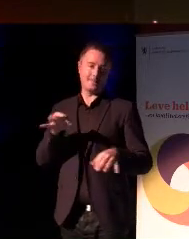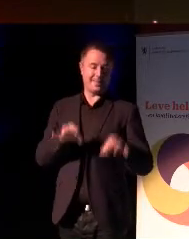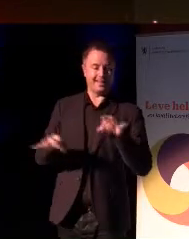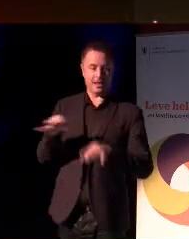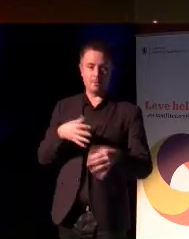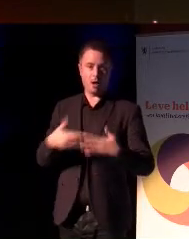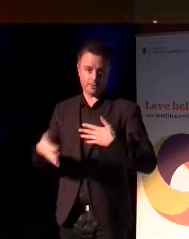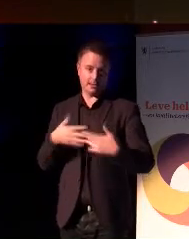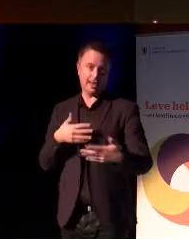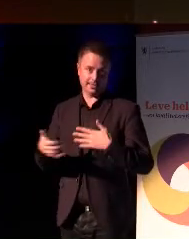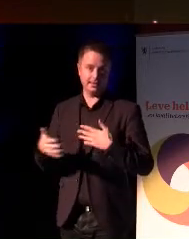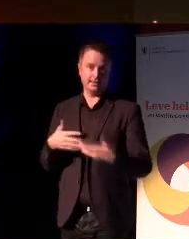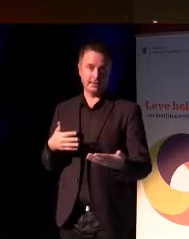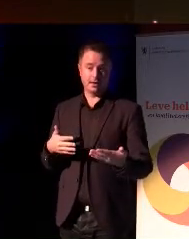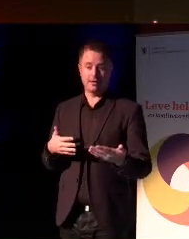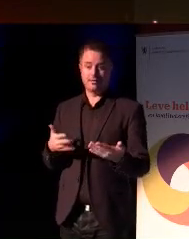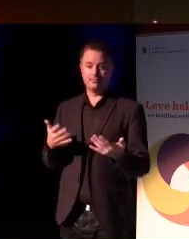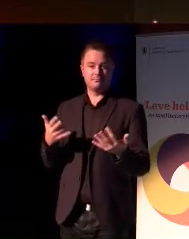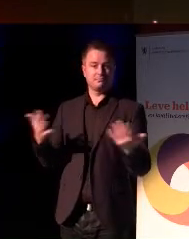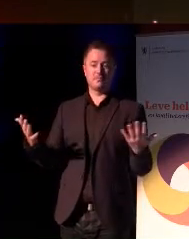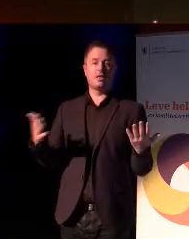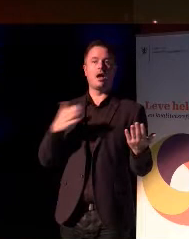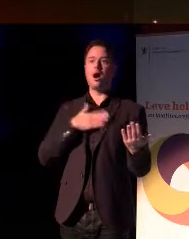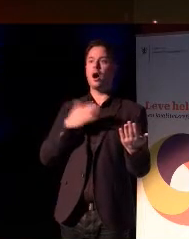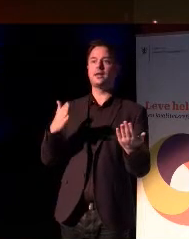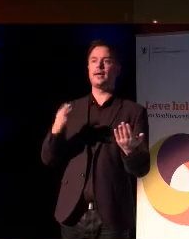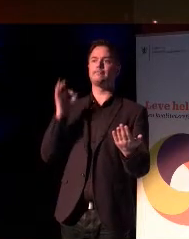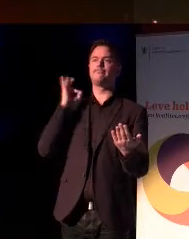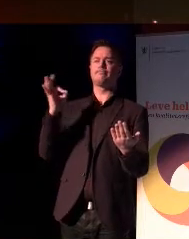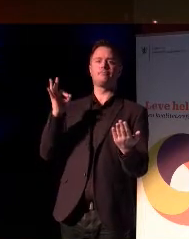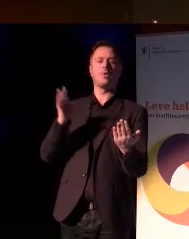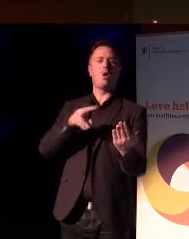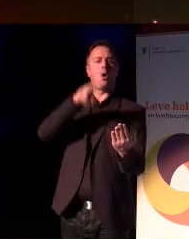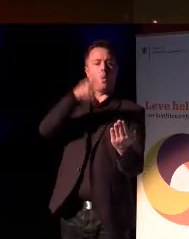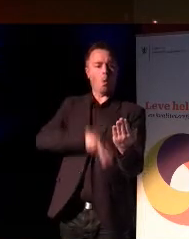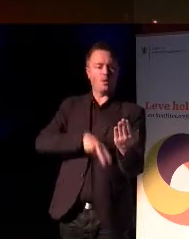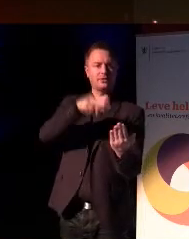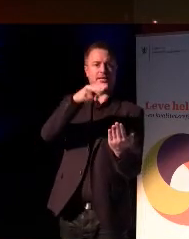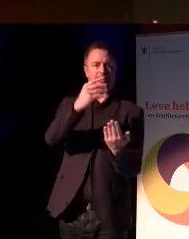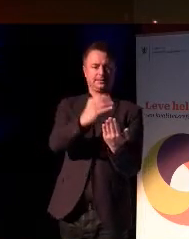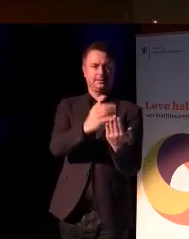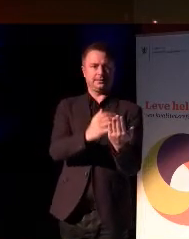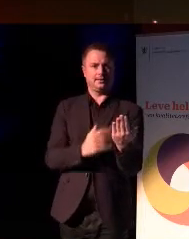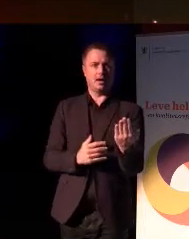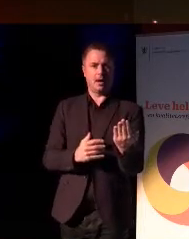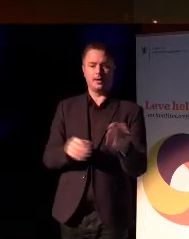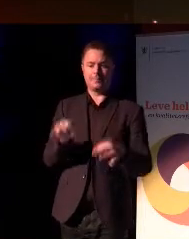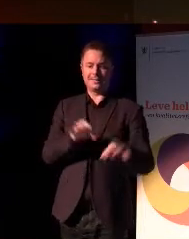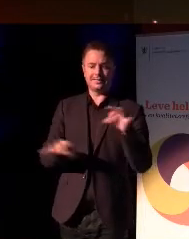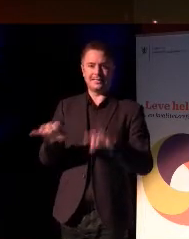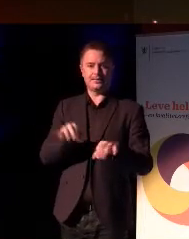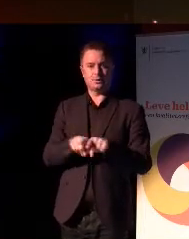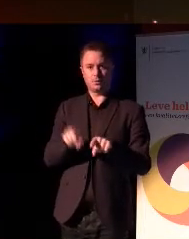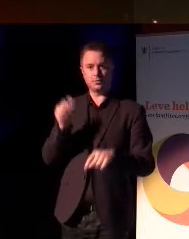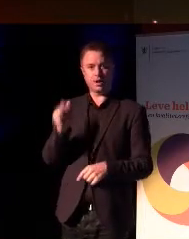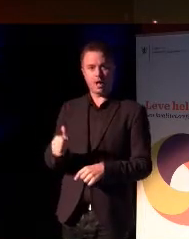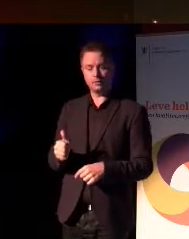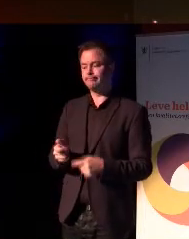en gyldig liste og oversikt over de medikamentene som skal bidra til at pasientene har så god helse som